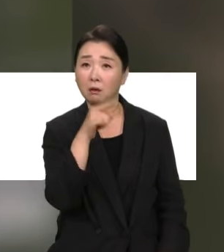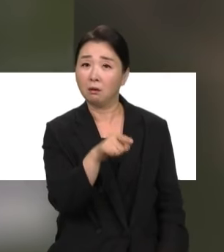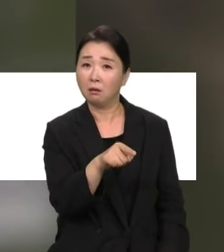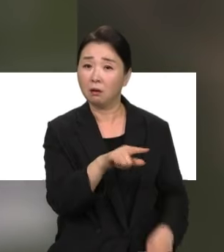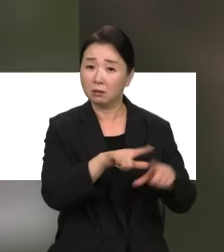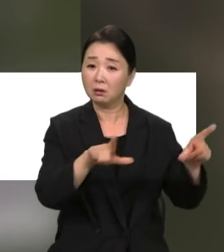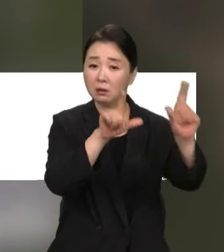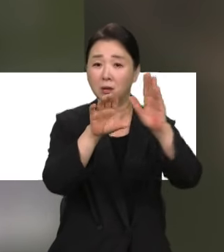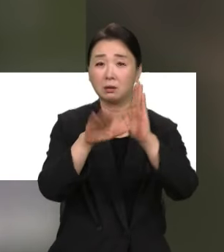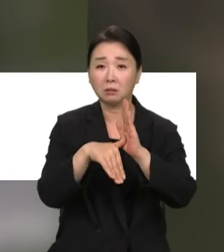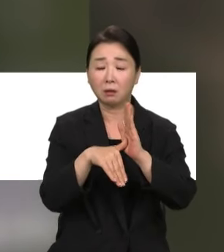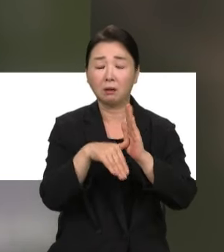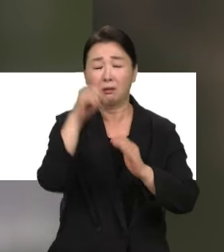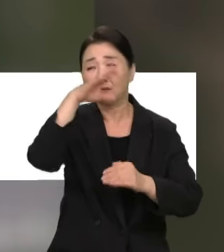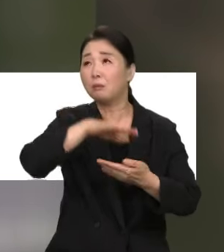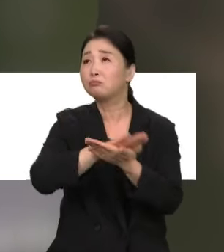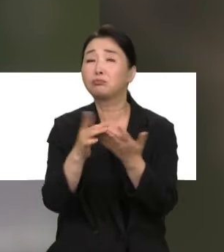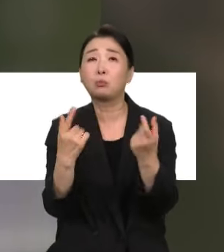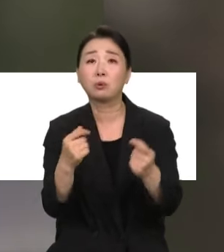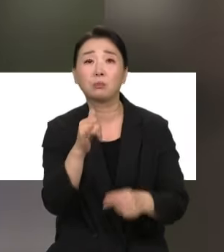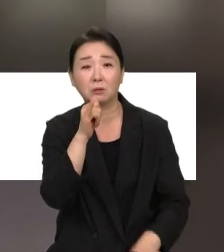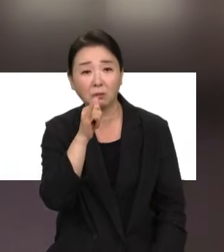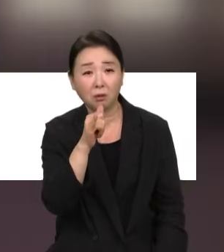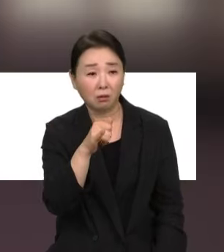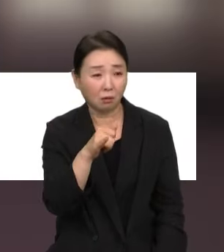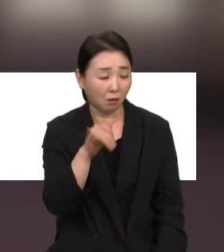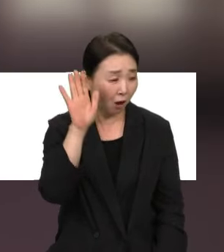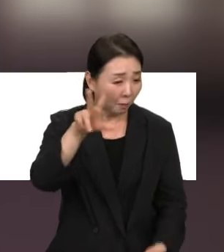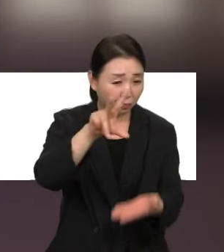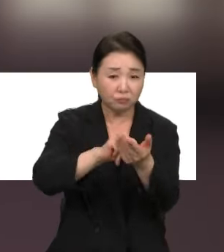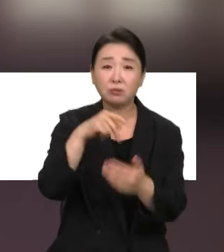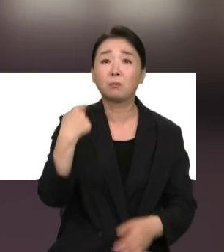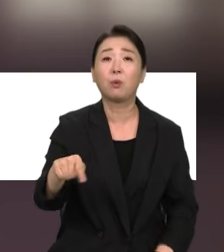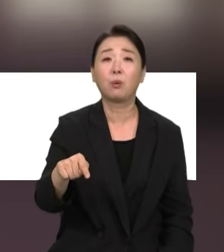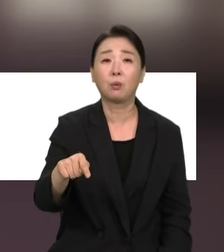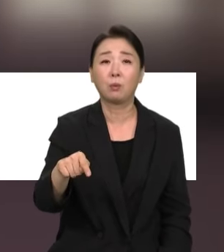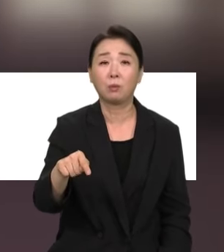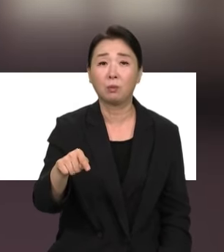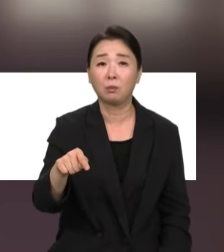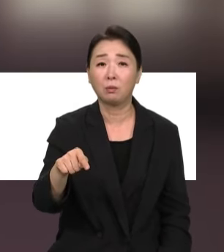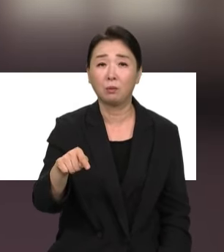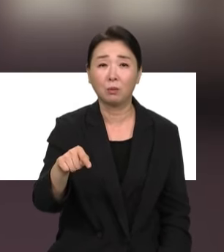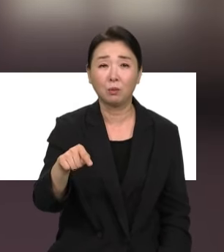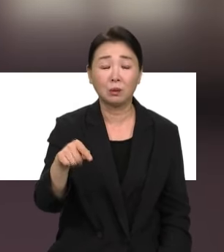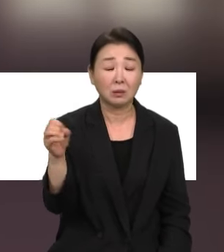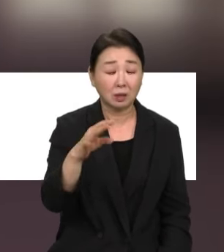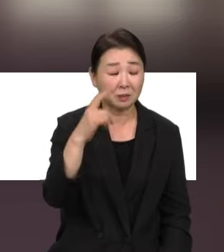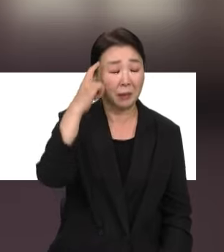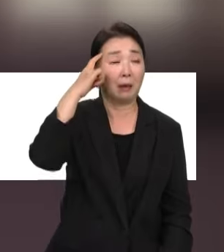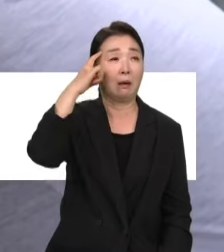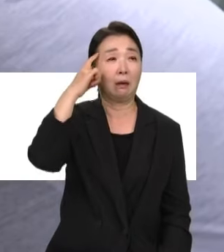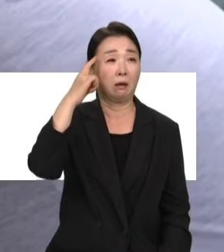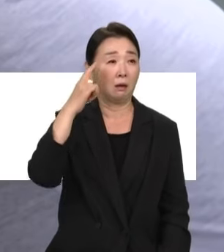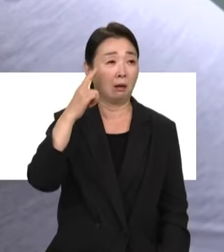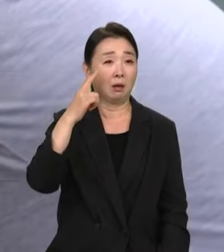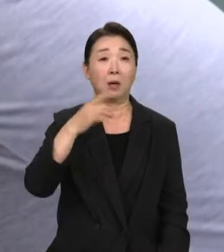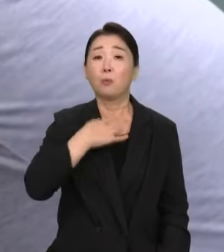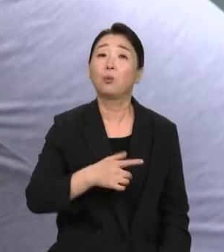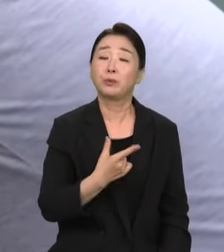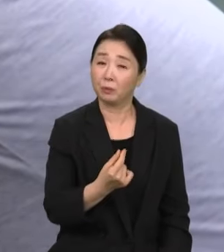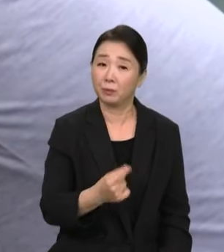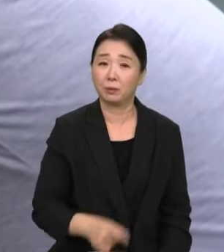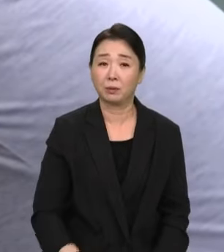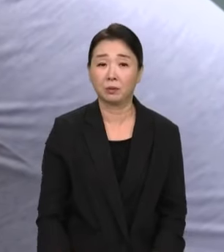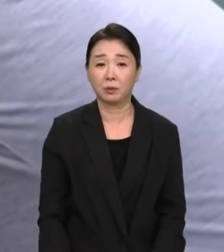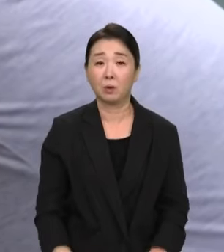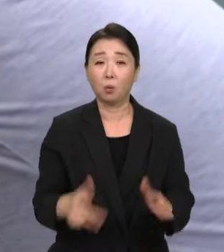일상 속에서 많이 있는데 어떤 문제가 되는지 사실은 인식해볼 경험들이 없어요. 오늘도